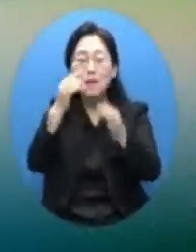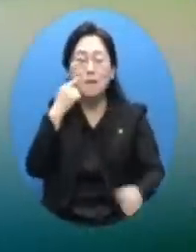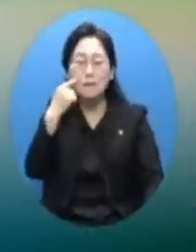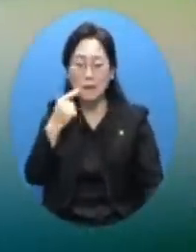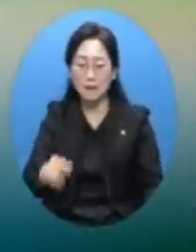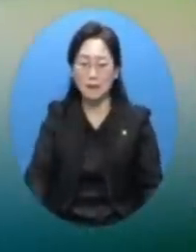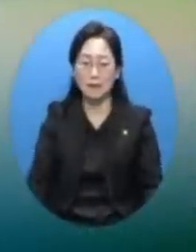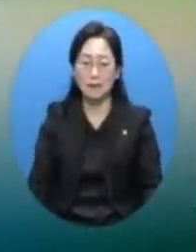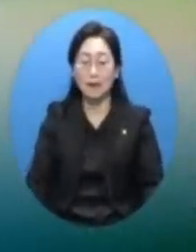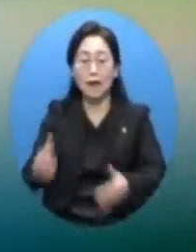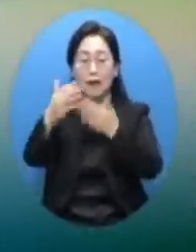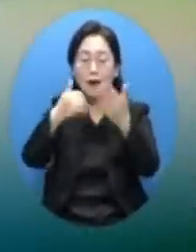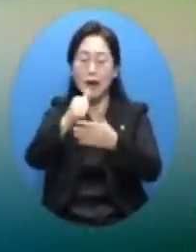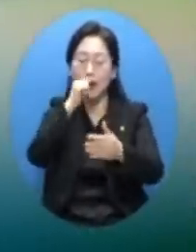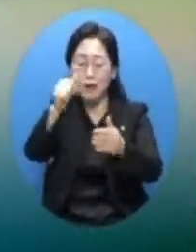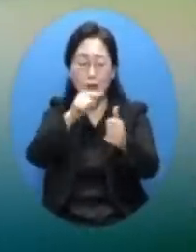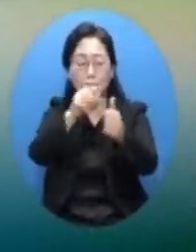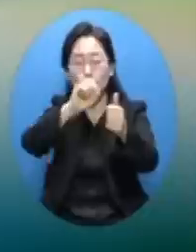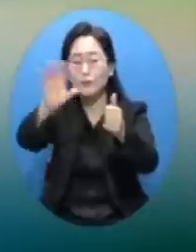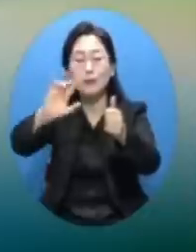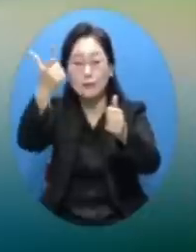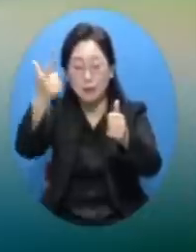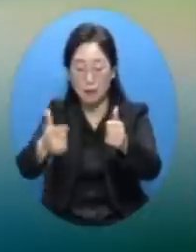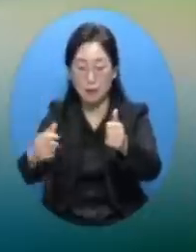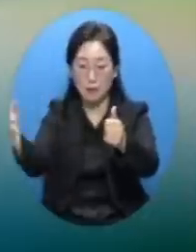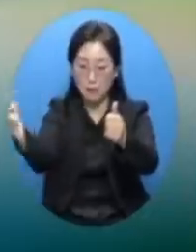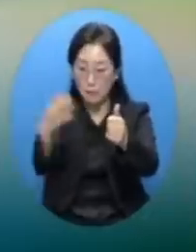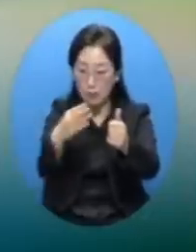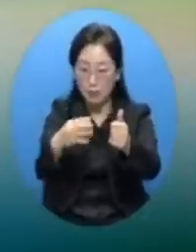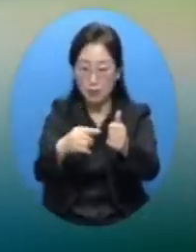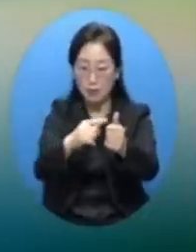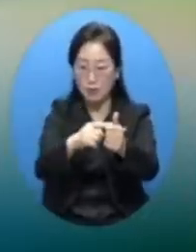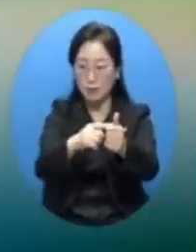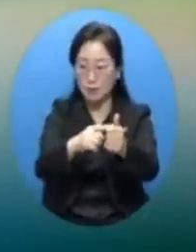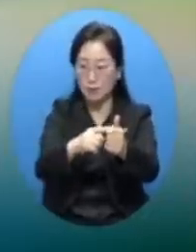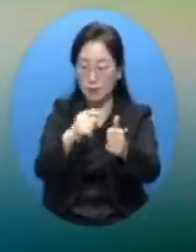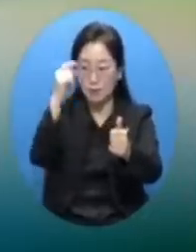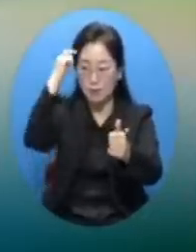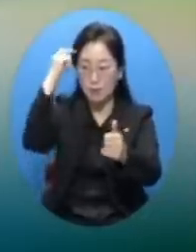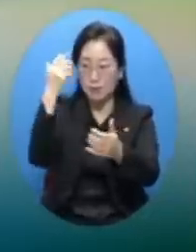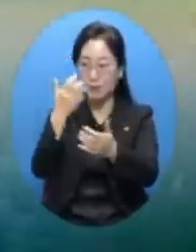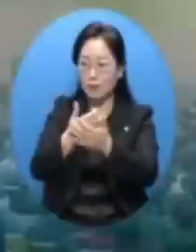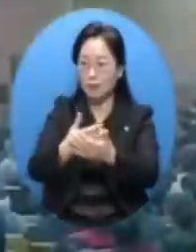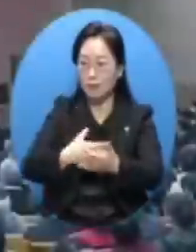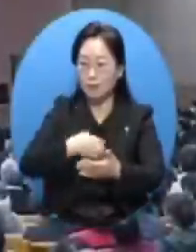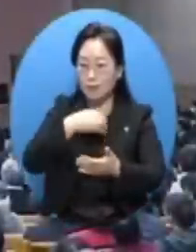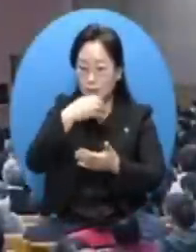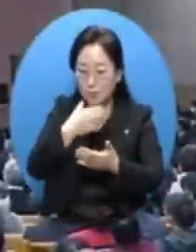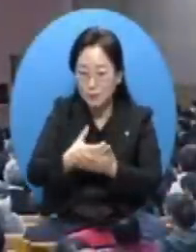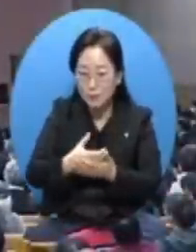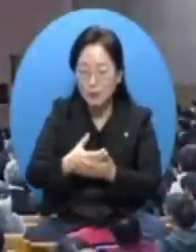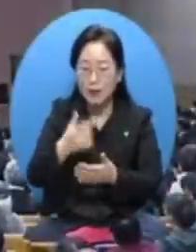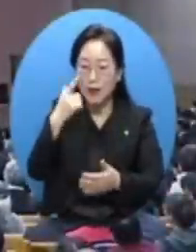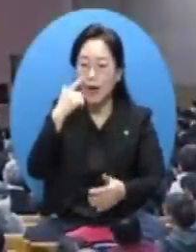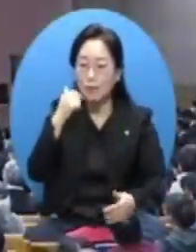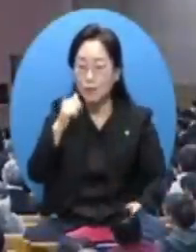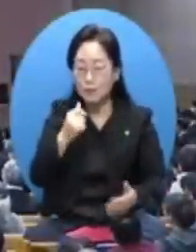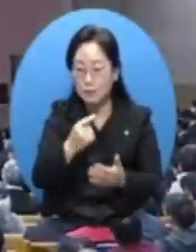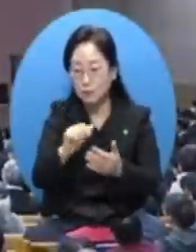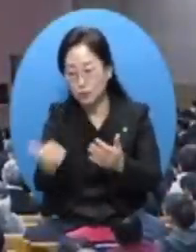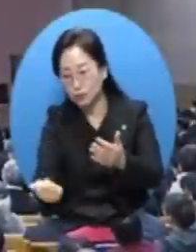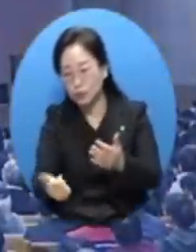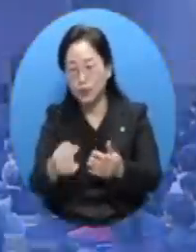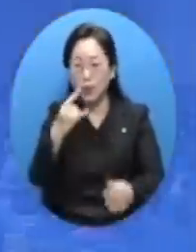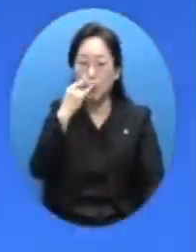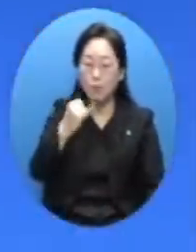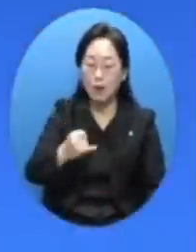하나님은 절대 너를 버리지 않으신다. 이 말에 이 어린 소년이 큰 감동을 받았습니다. 아버님도 날 떠나고 어머님도 날